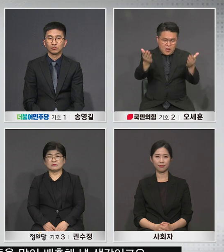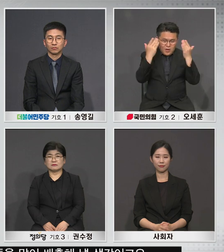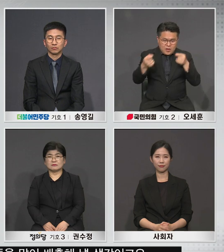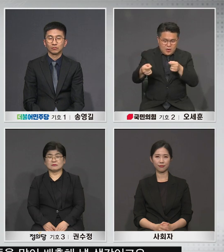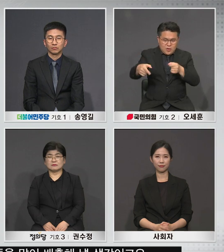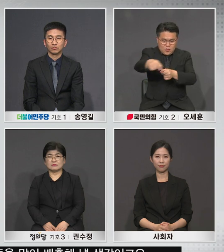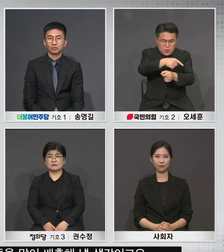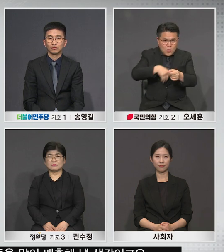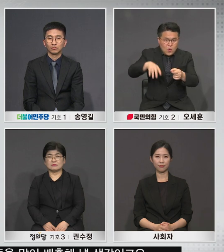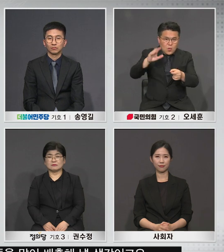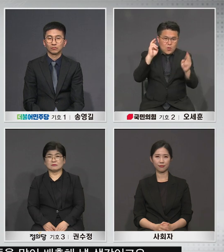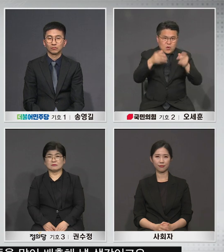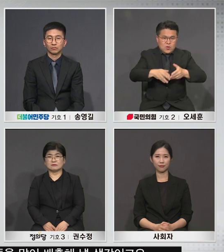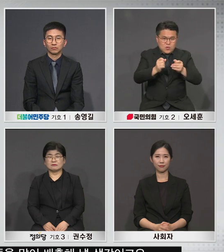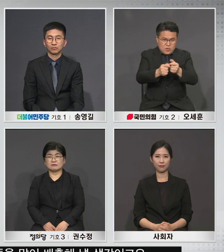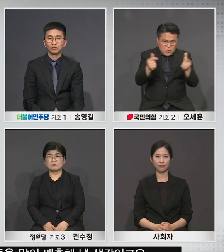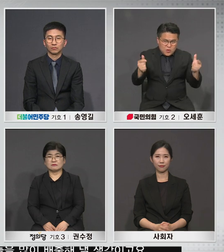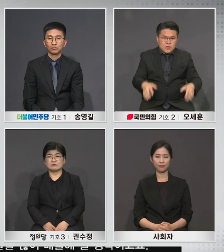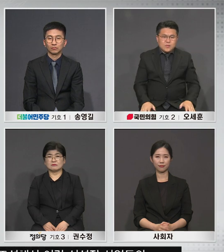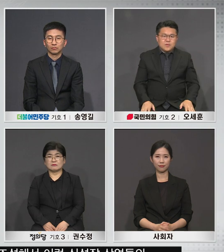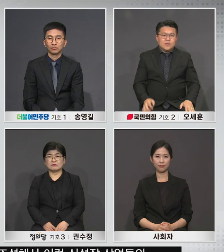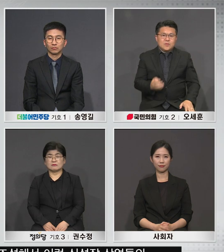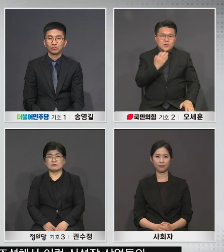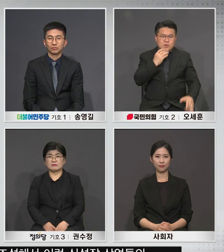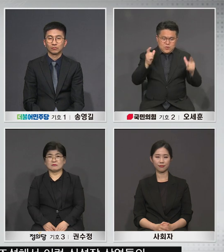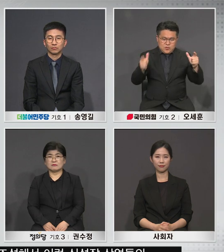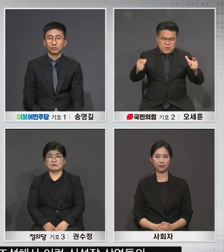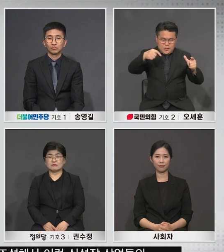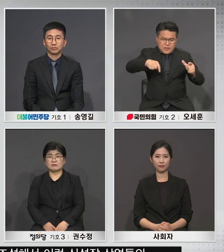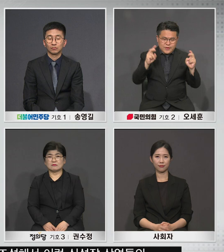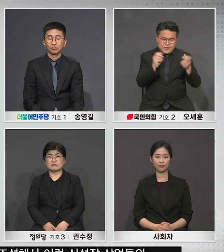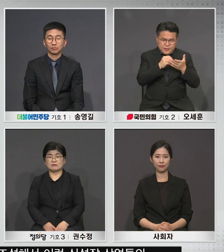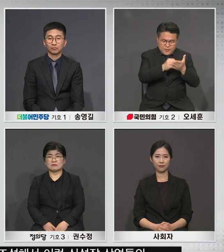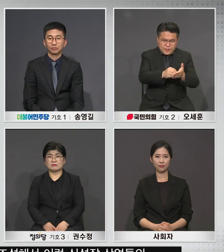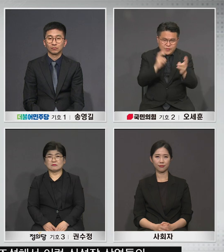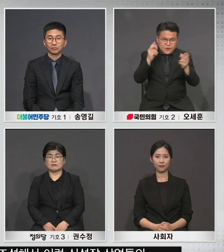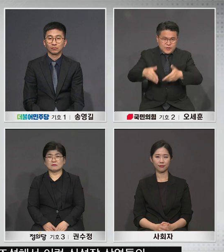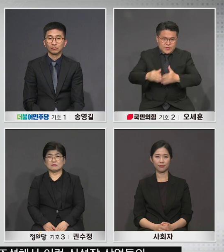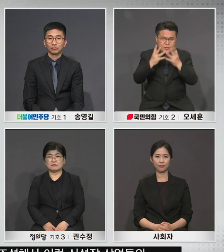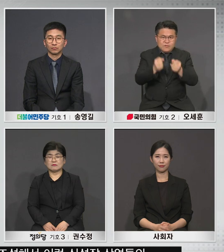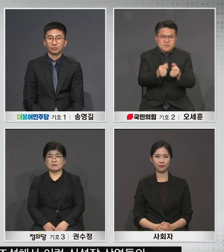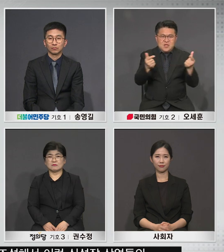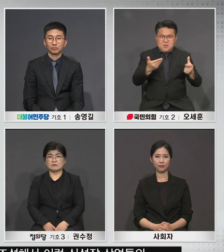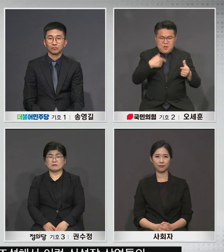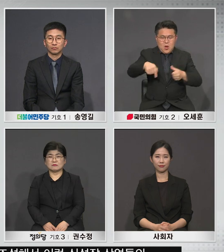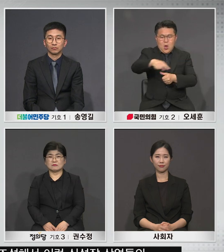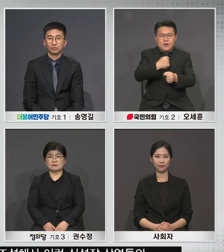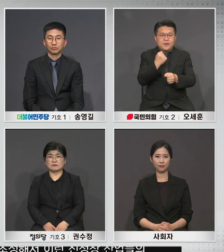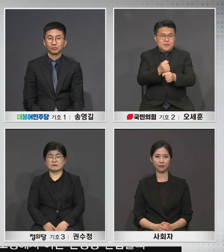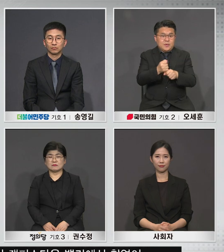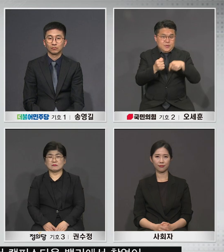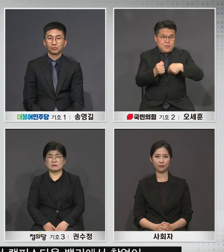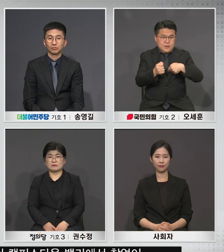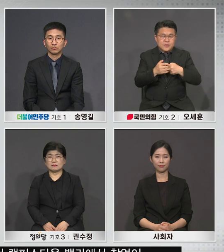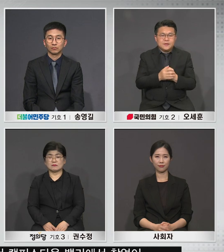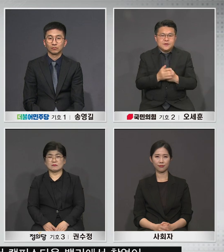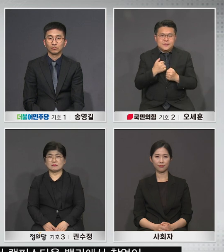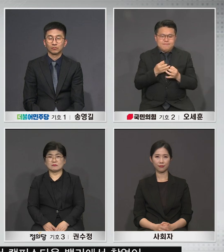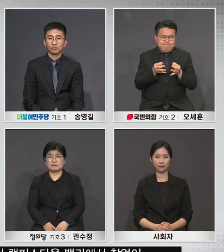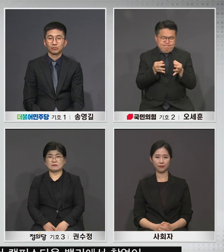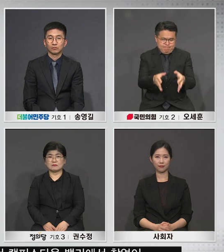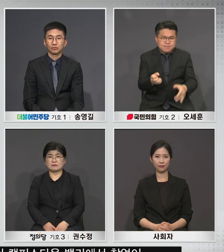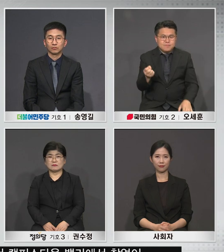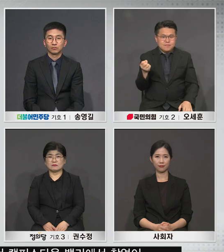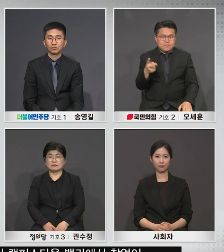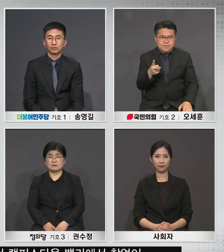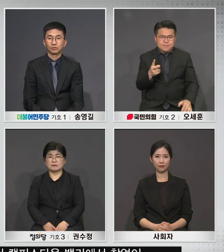함으로써 서울시내 전체에서 취직과 창업이 활발하게 이루어질수록 기반을 조성하는 데 정말 많은 투자를 하고